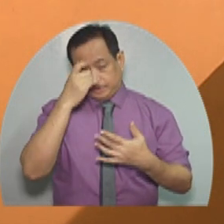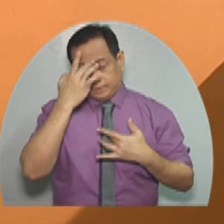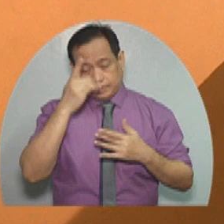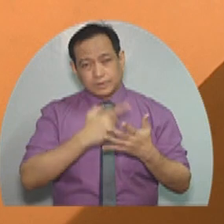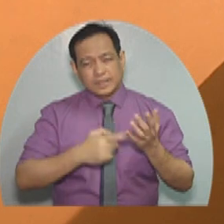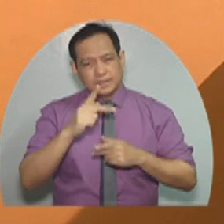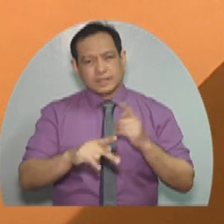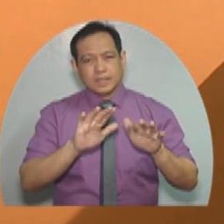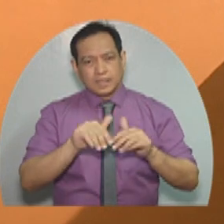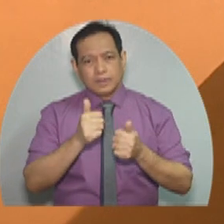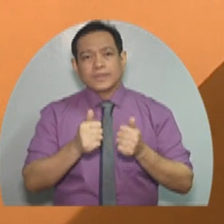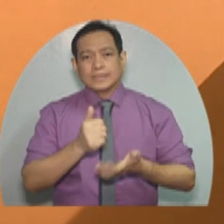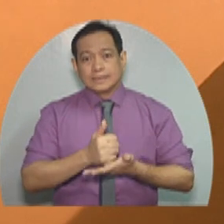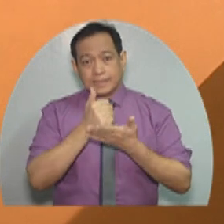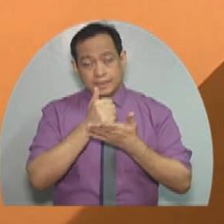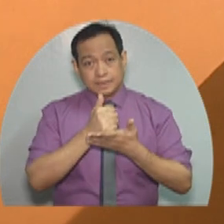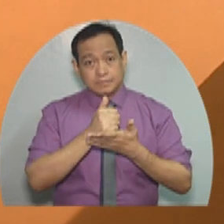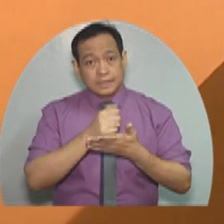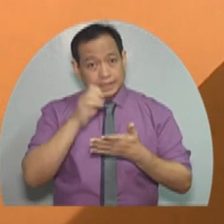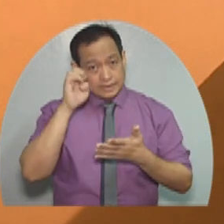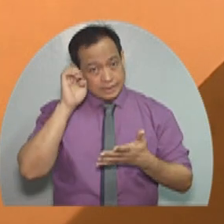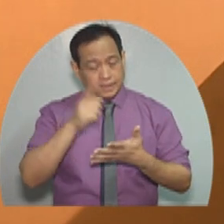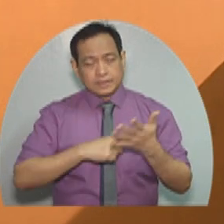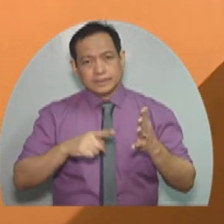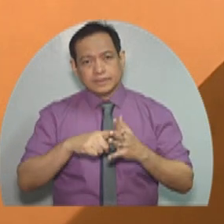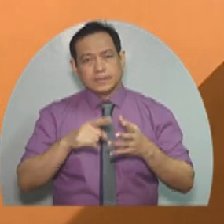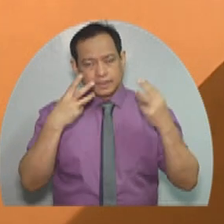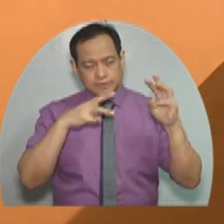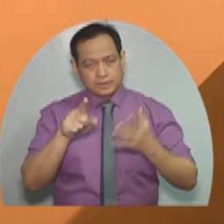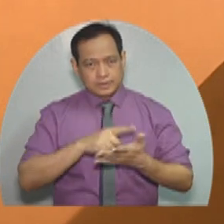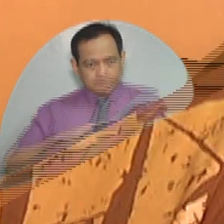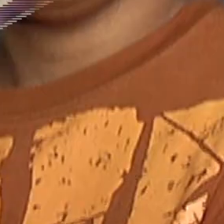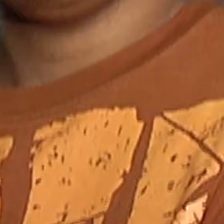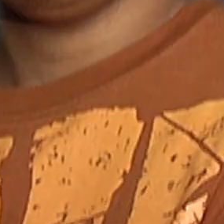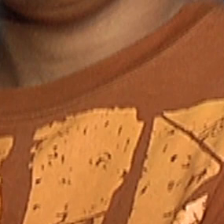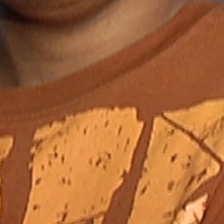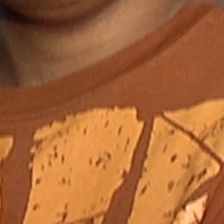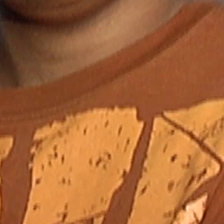at paano ba natin matutulungan si Ezekiel? Panoorin po natin.